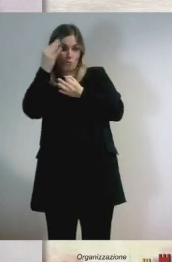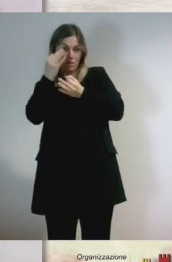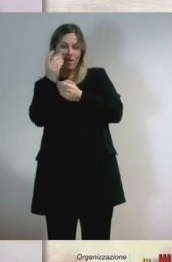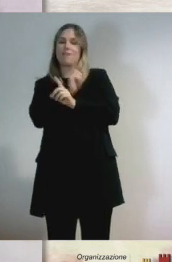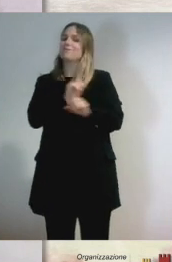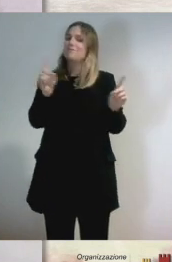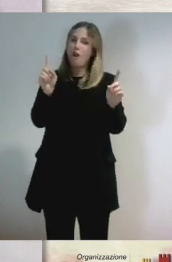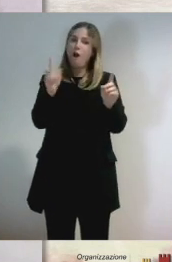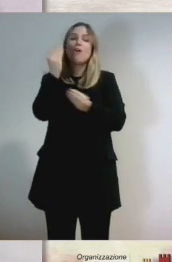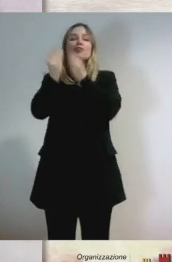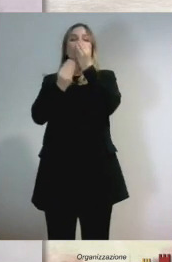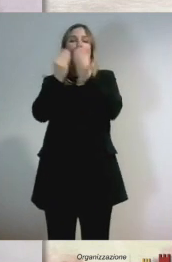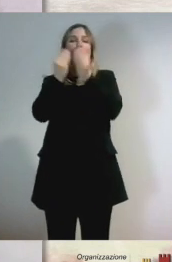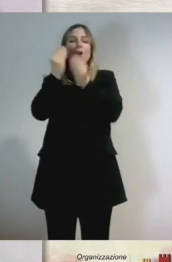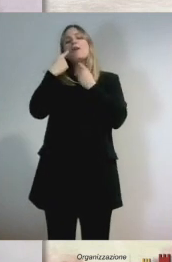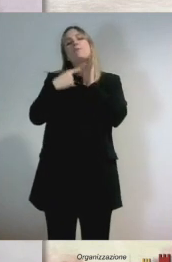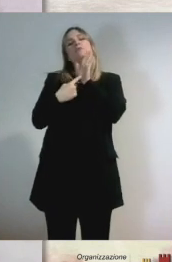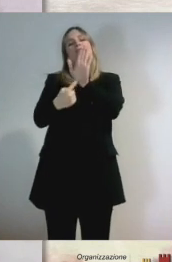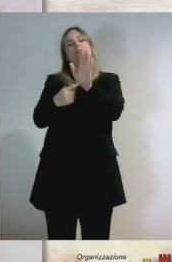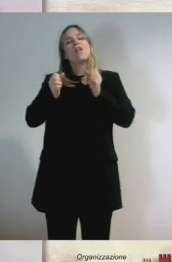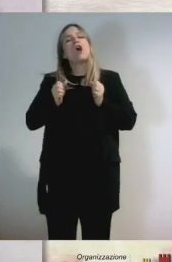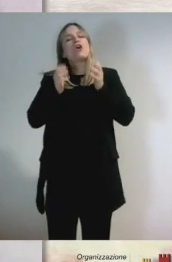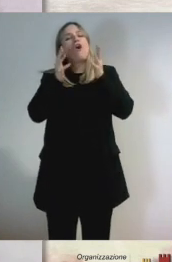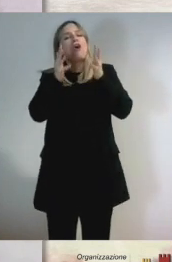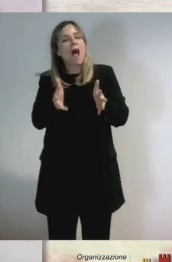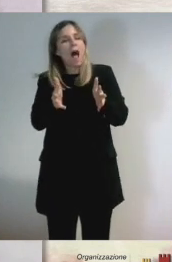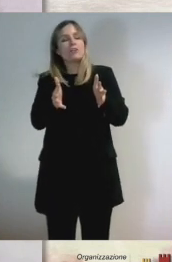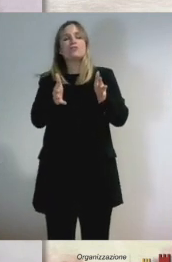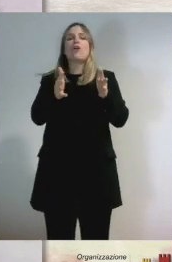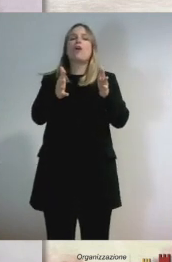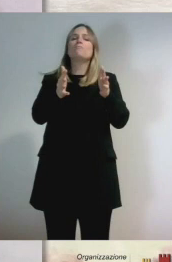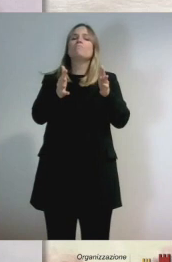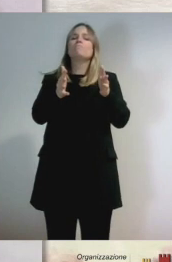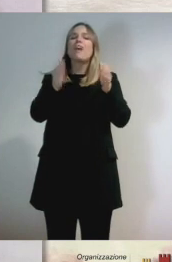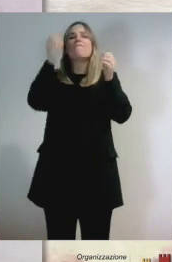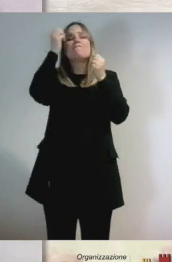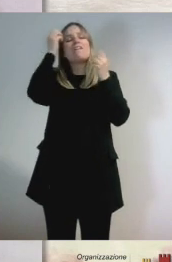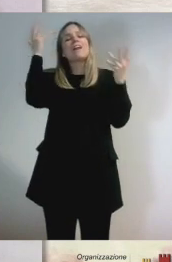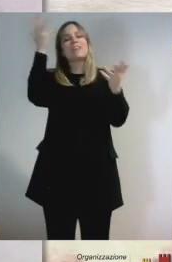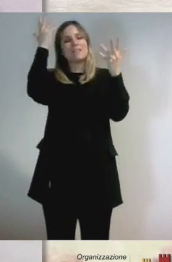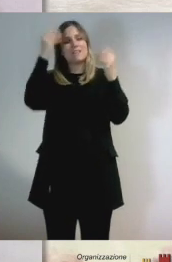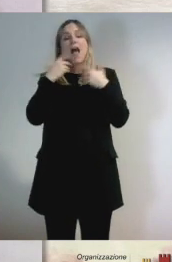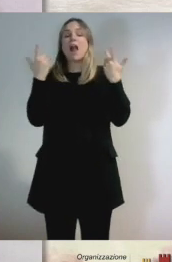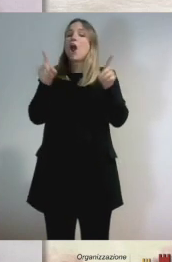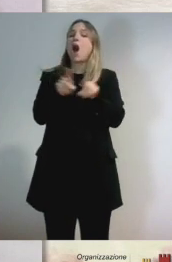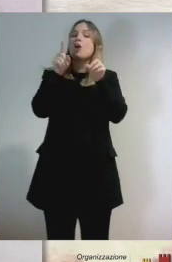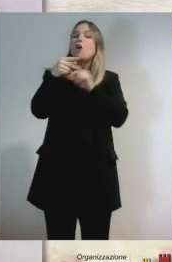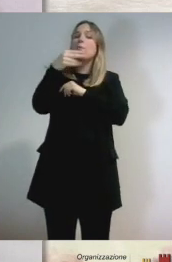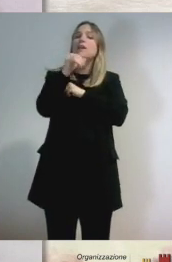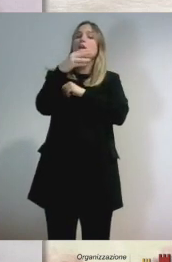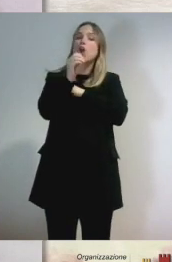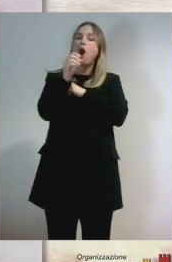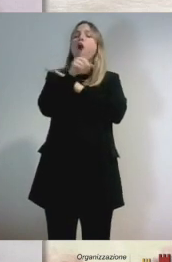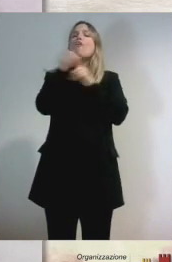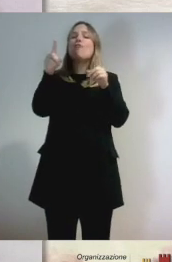dall'altruismo e dalla fantasia e allora come Nino anche voi non abbiate paura di tirare quel calcio di rigore